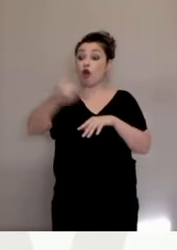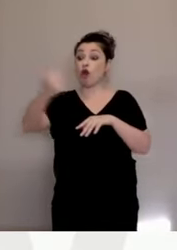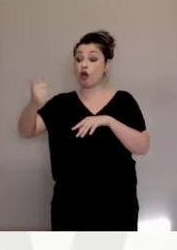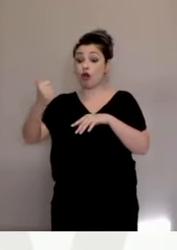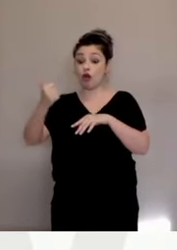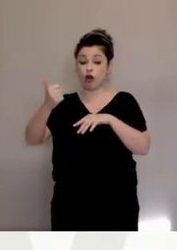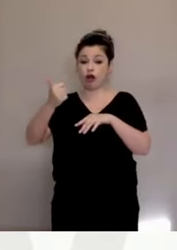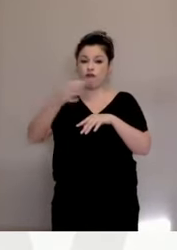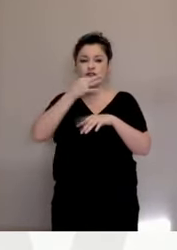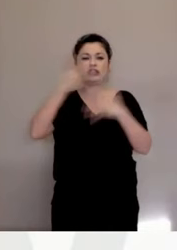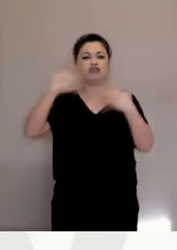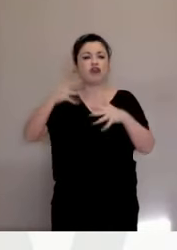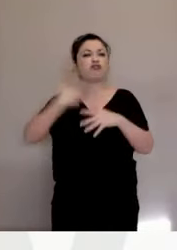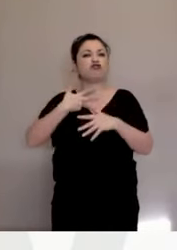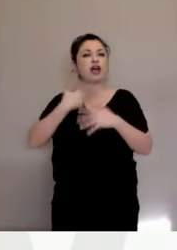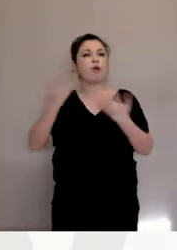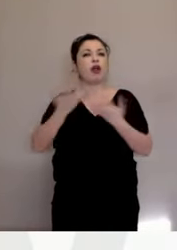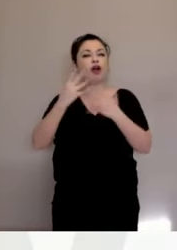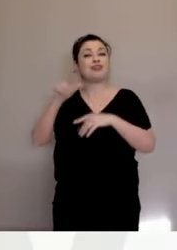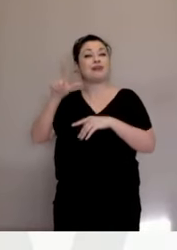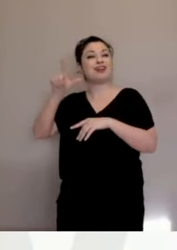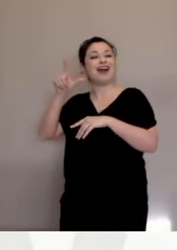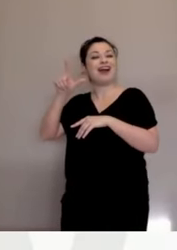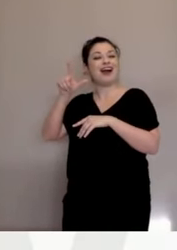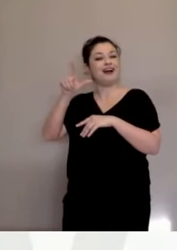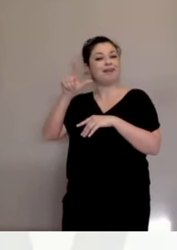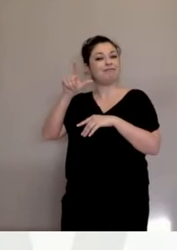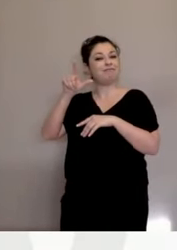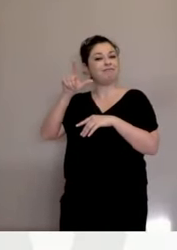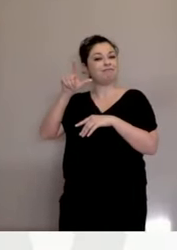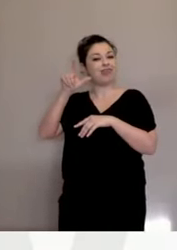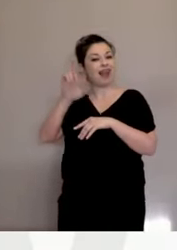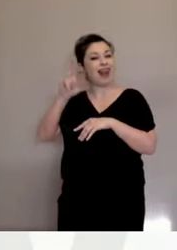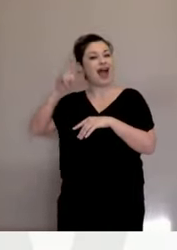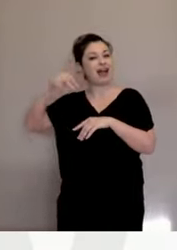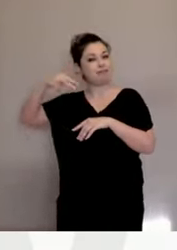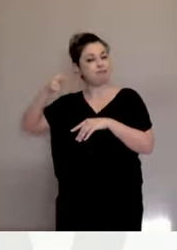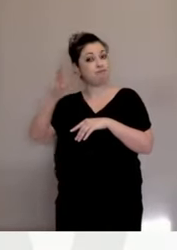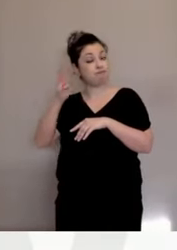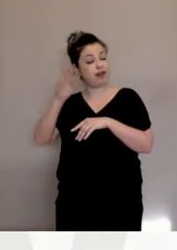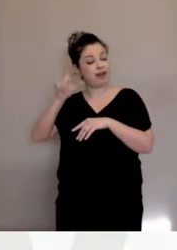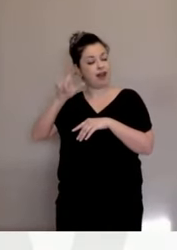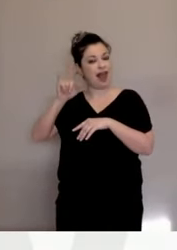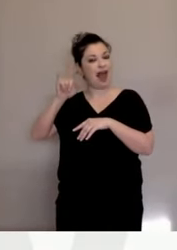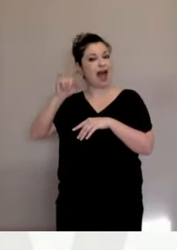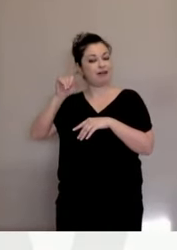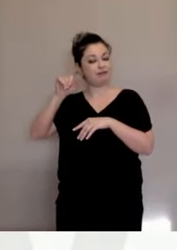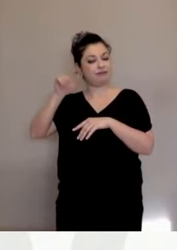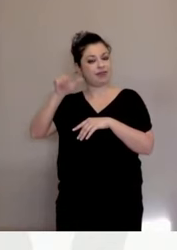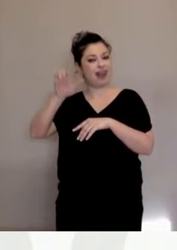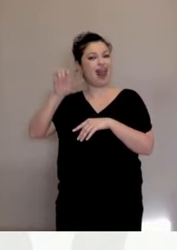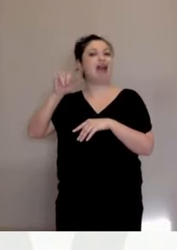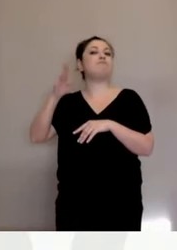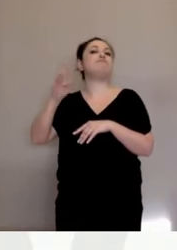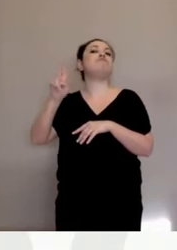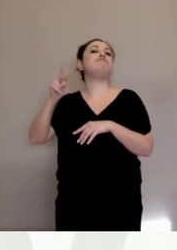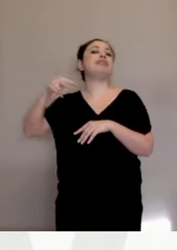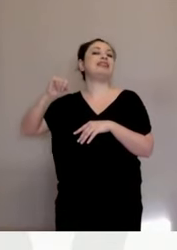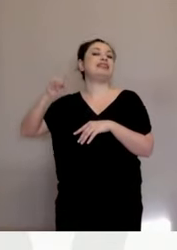la questione di Leibniz, perché c'è una cosa e non niente. Ma la